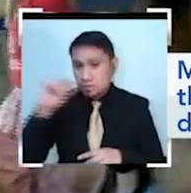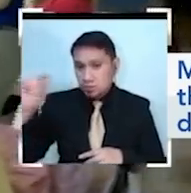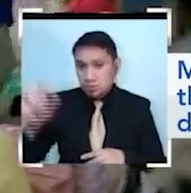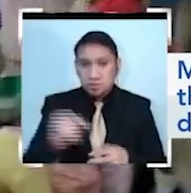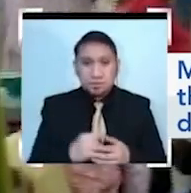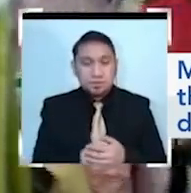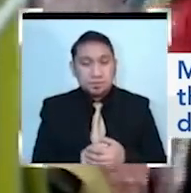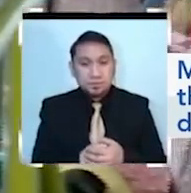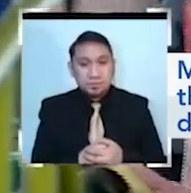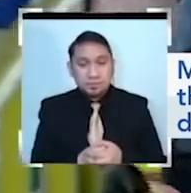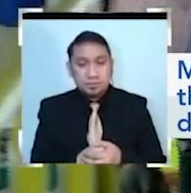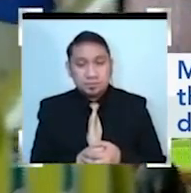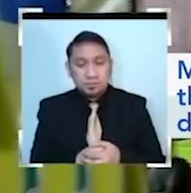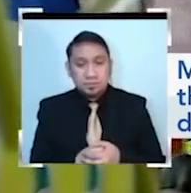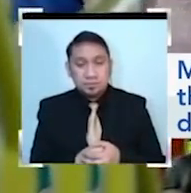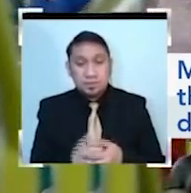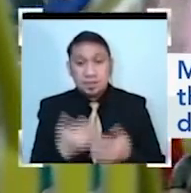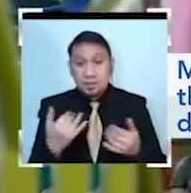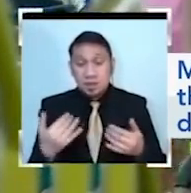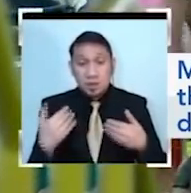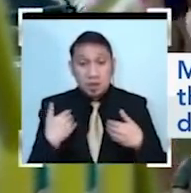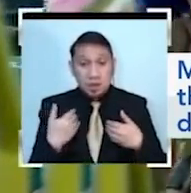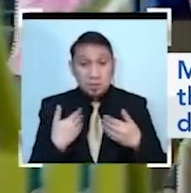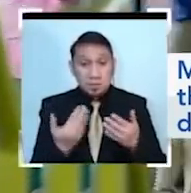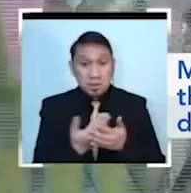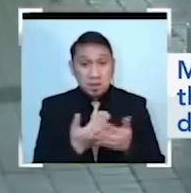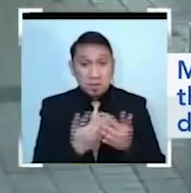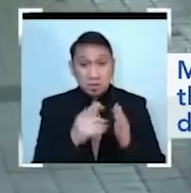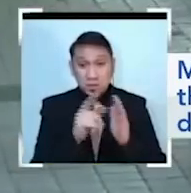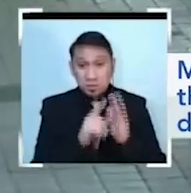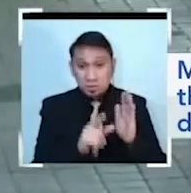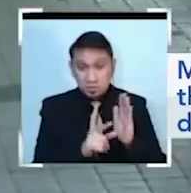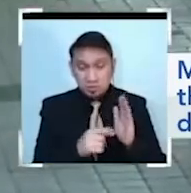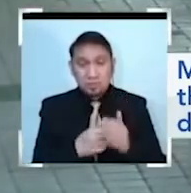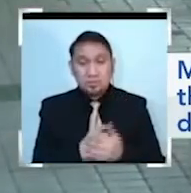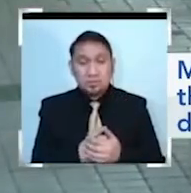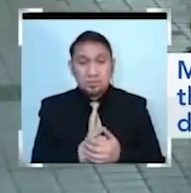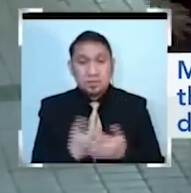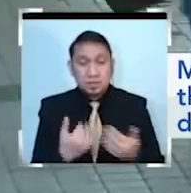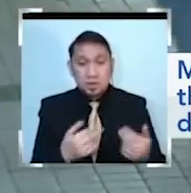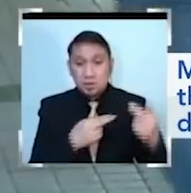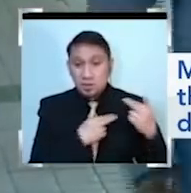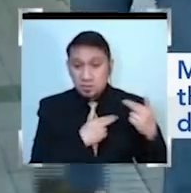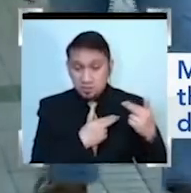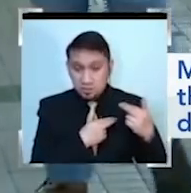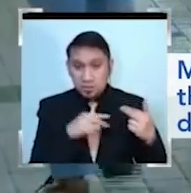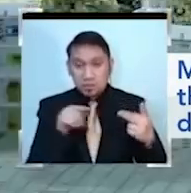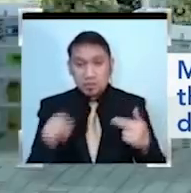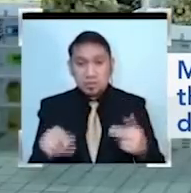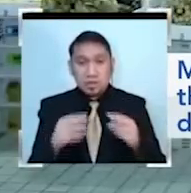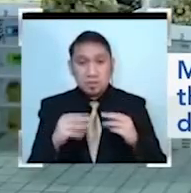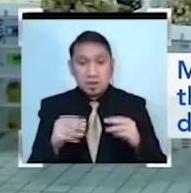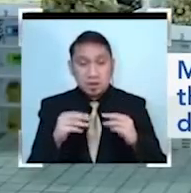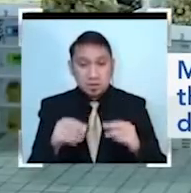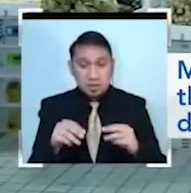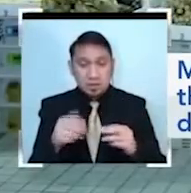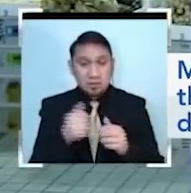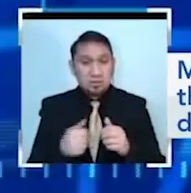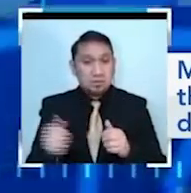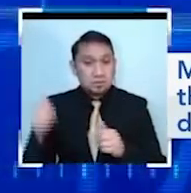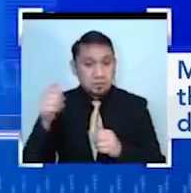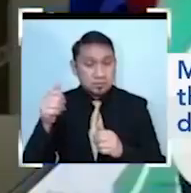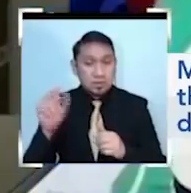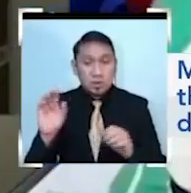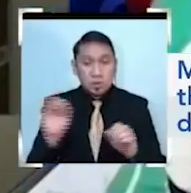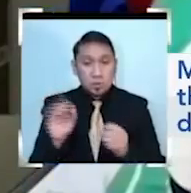Sa ilalim ng amendment sa Consumer Act na ni-ratify ng Kongreso, responsibilidad ng market supervisor na tiyak walang nananamantalang